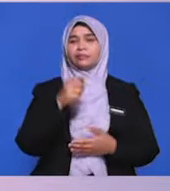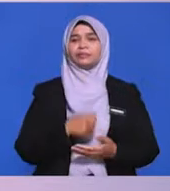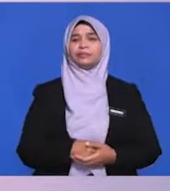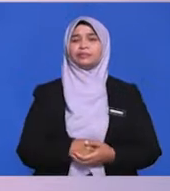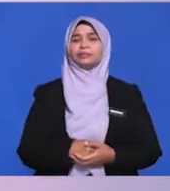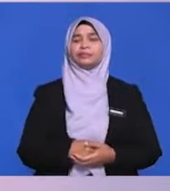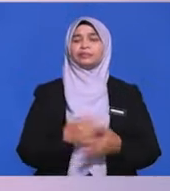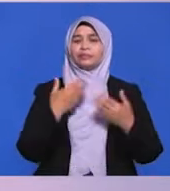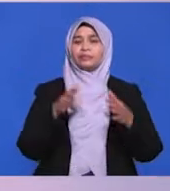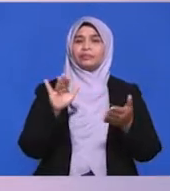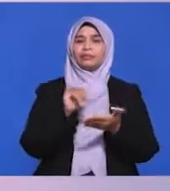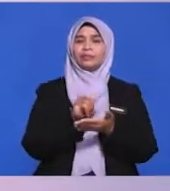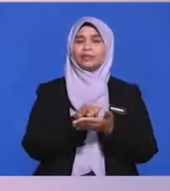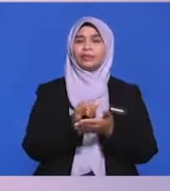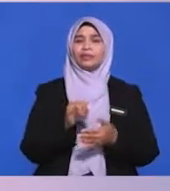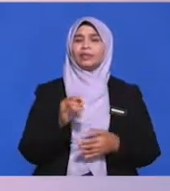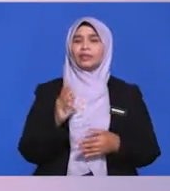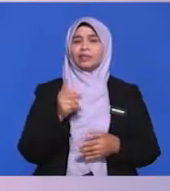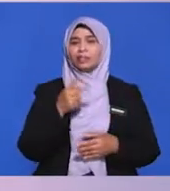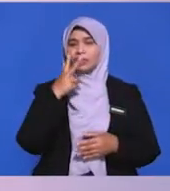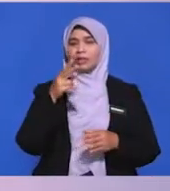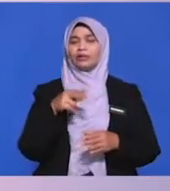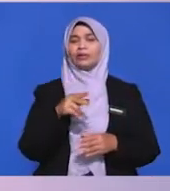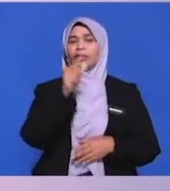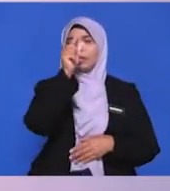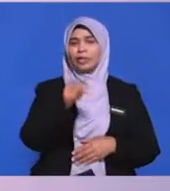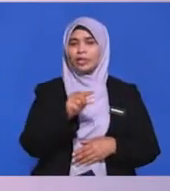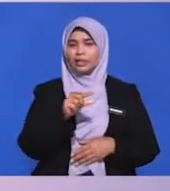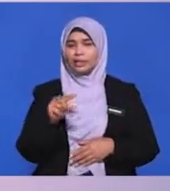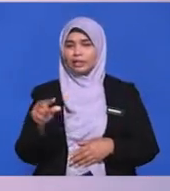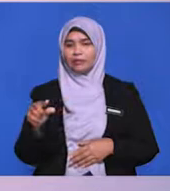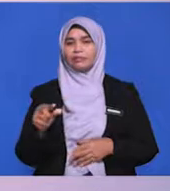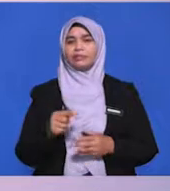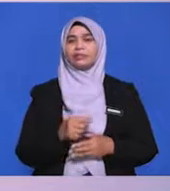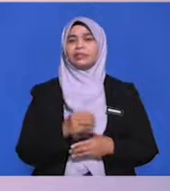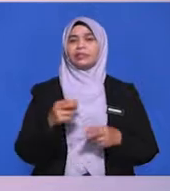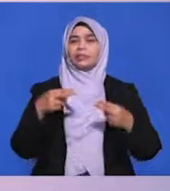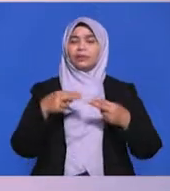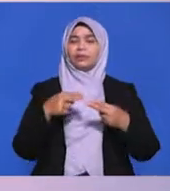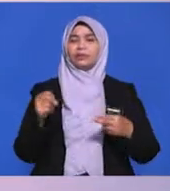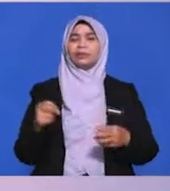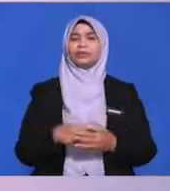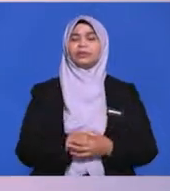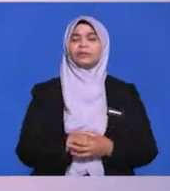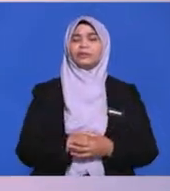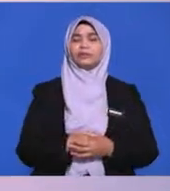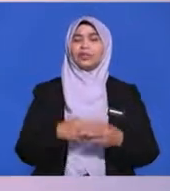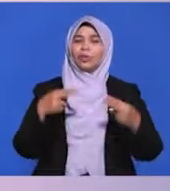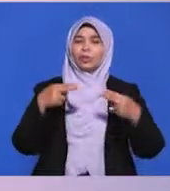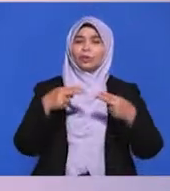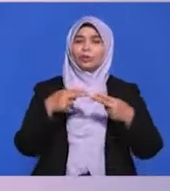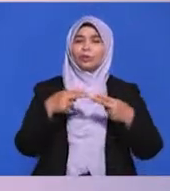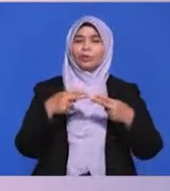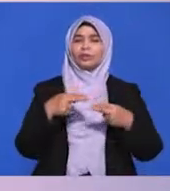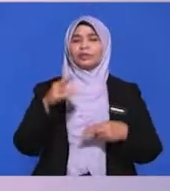Selepas itu Mari kita lihat dahulu graf dan hubungannya hubungan untuk hukum kaos